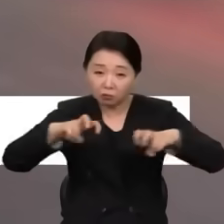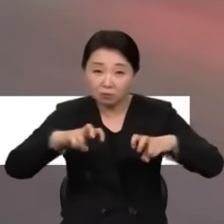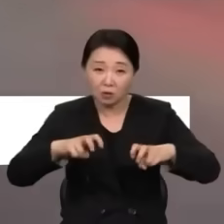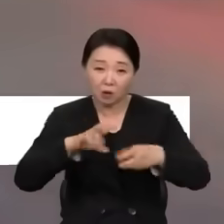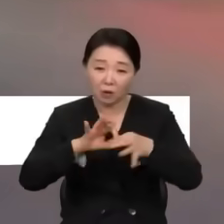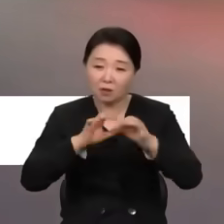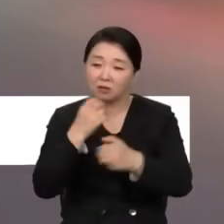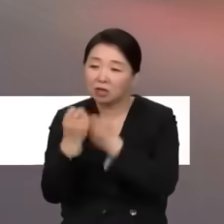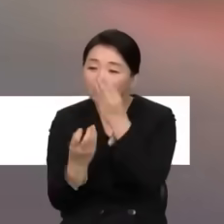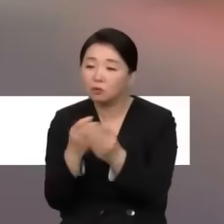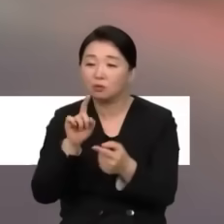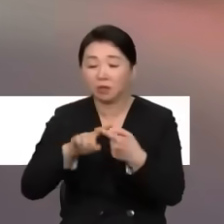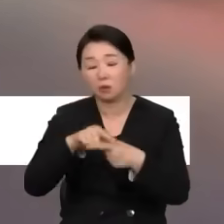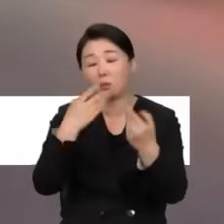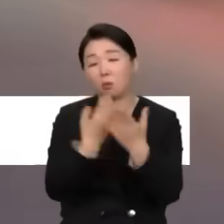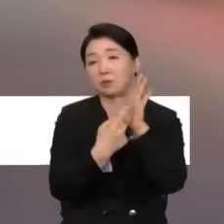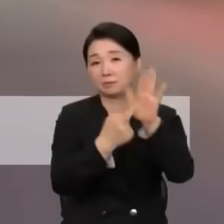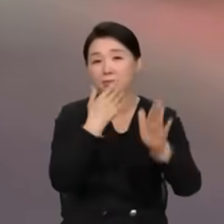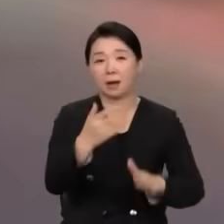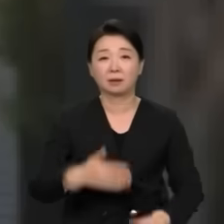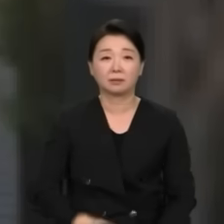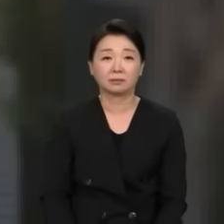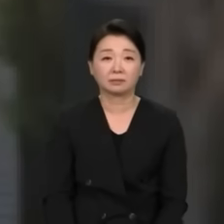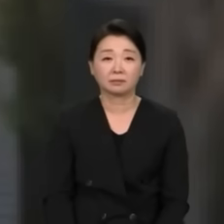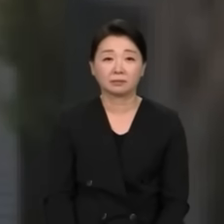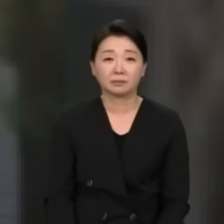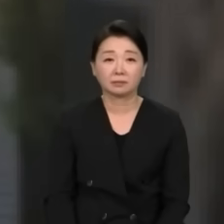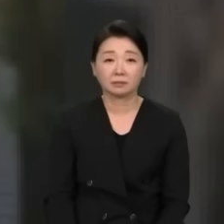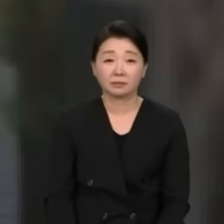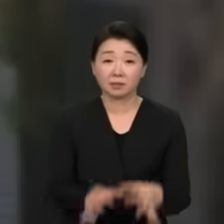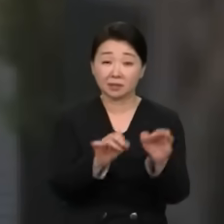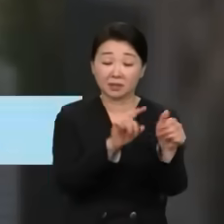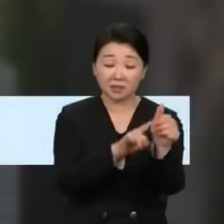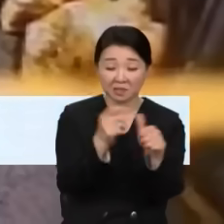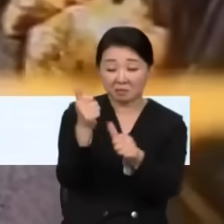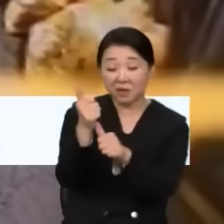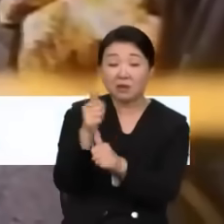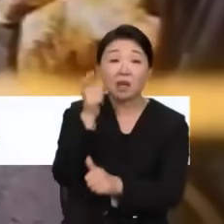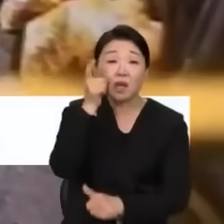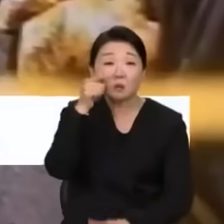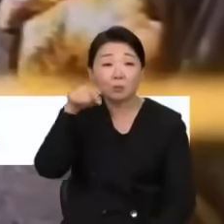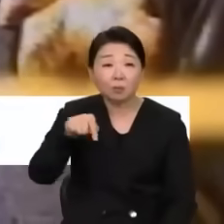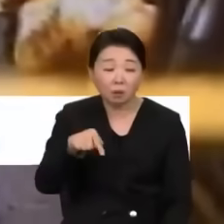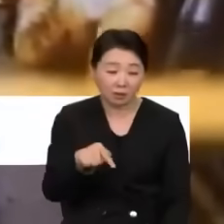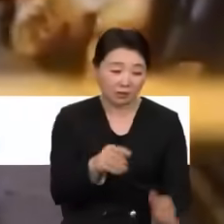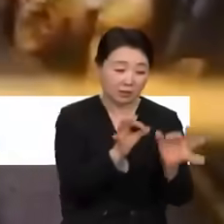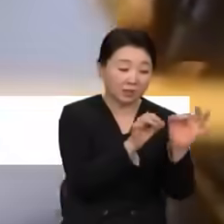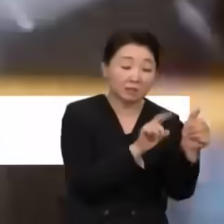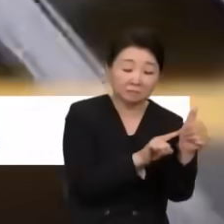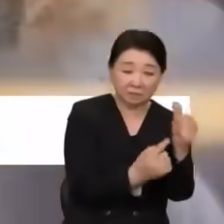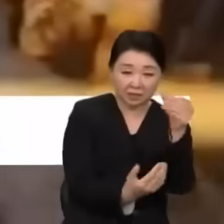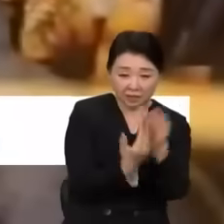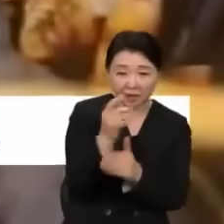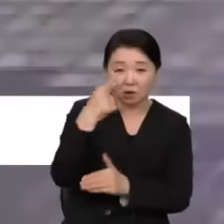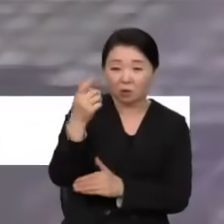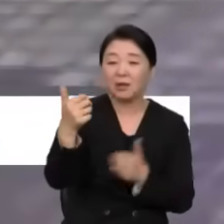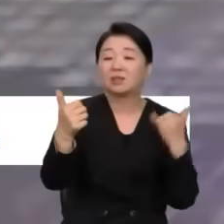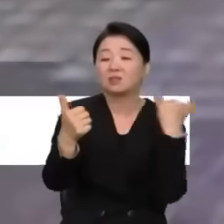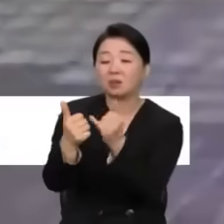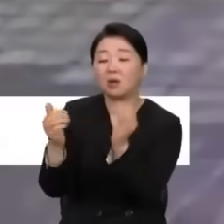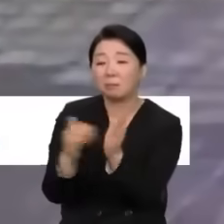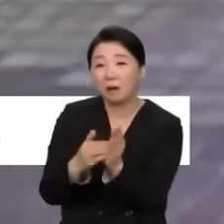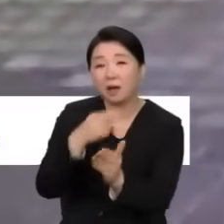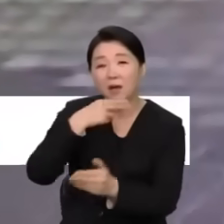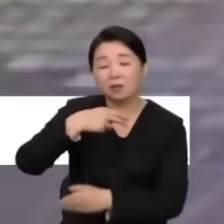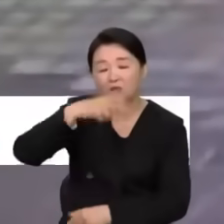진술 등으로 입증이 가능하다고 보고 있습니다 특히 김씨 매니저 휴대전화에서 김씨가 사고 직후 전화를 걸어 술을